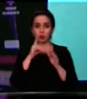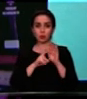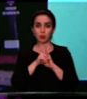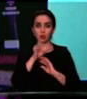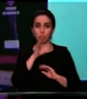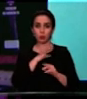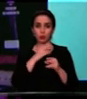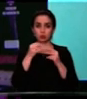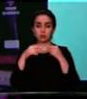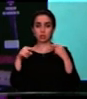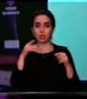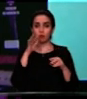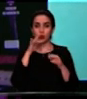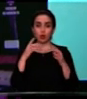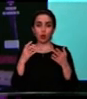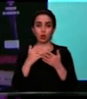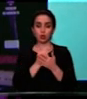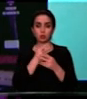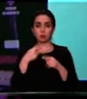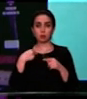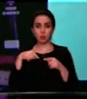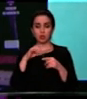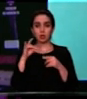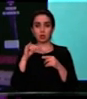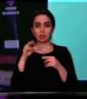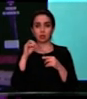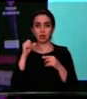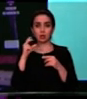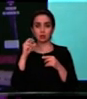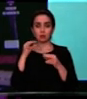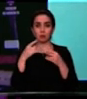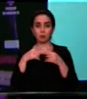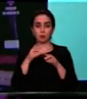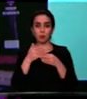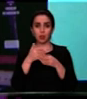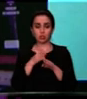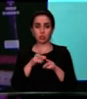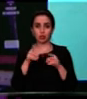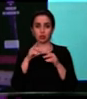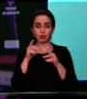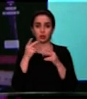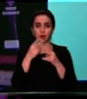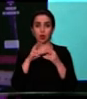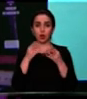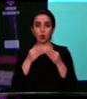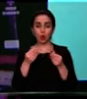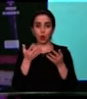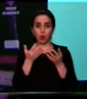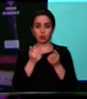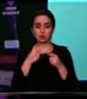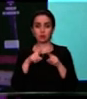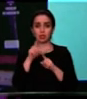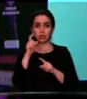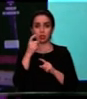turli qatlamlarning yoshini aniqlashda biz radioaktiv elementlarning parchalanishini asosiy mezon qilib olinadi. Siz